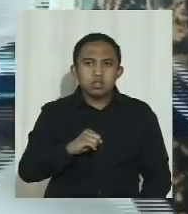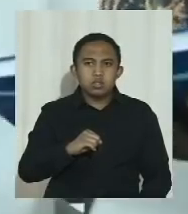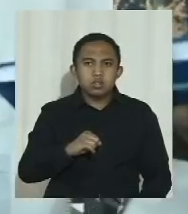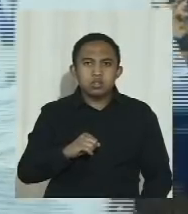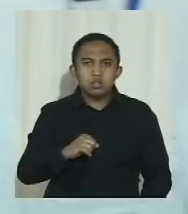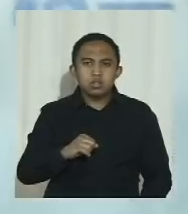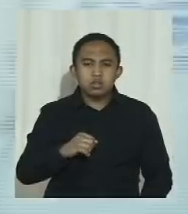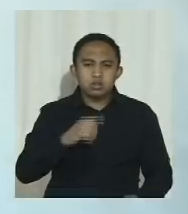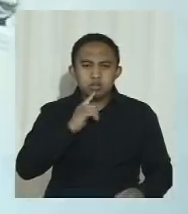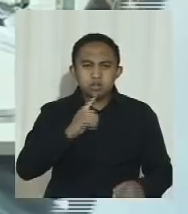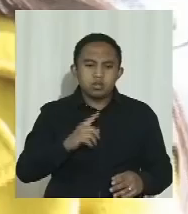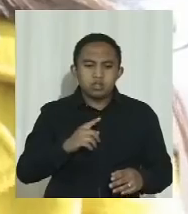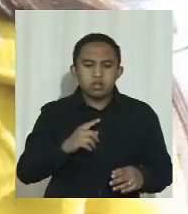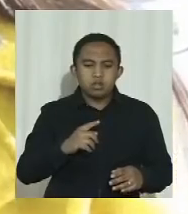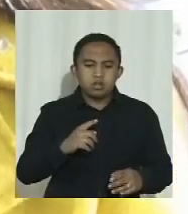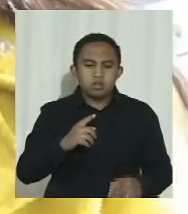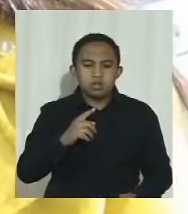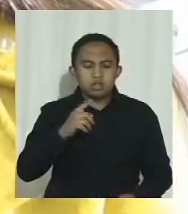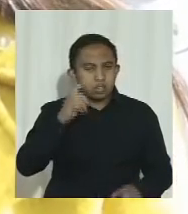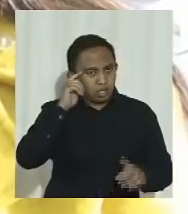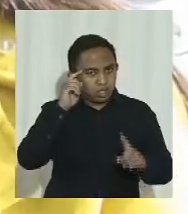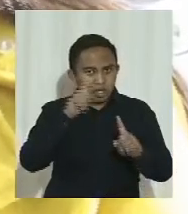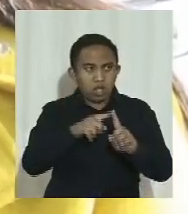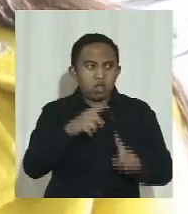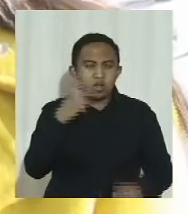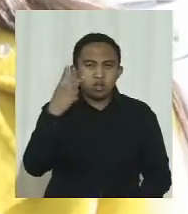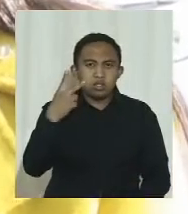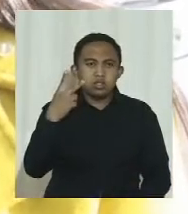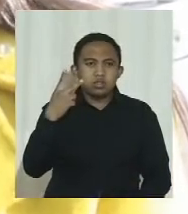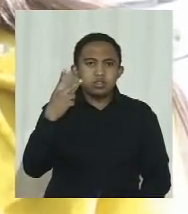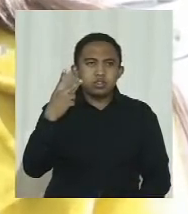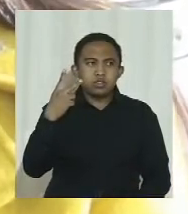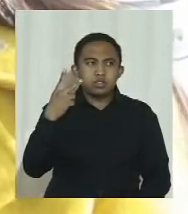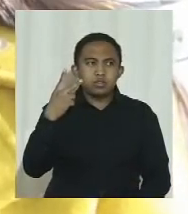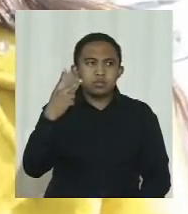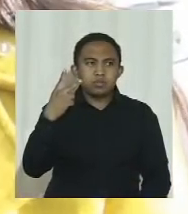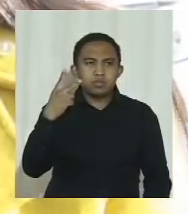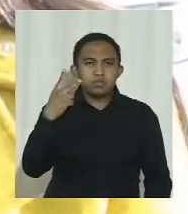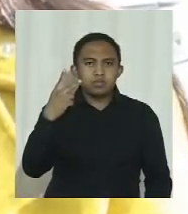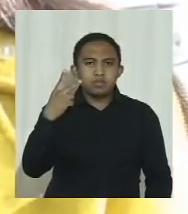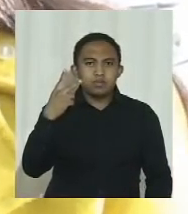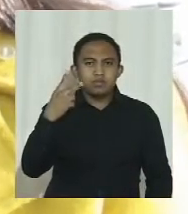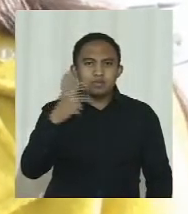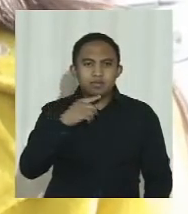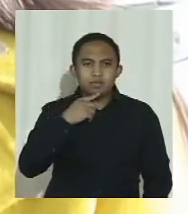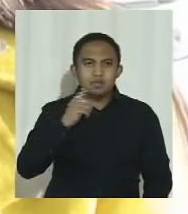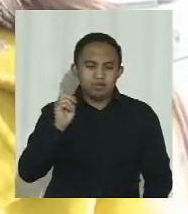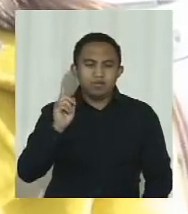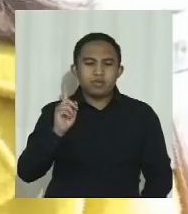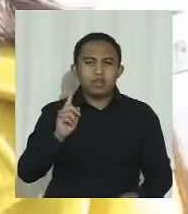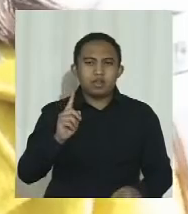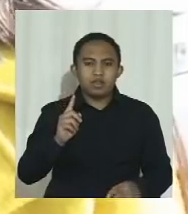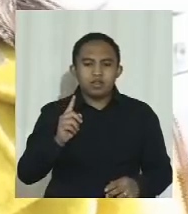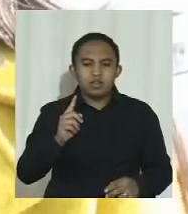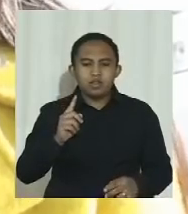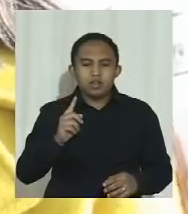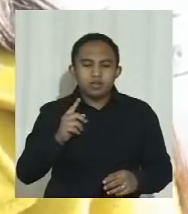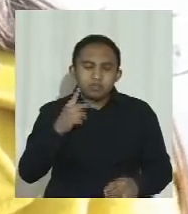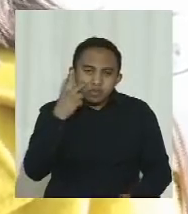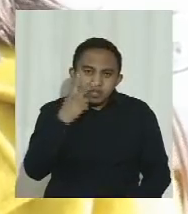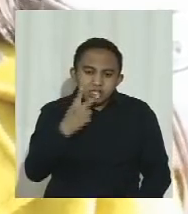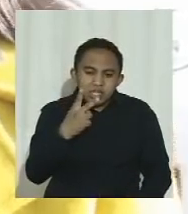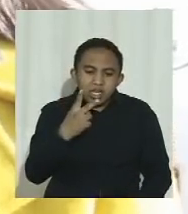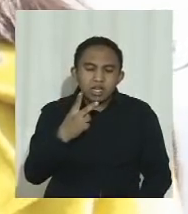tsiriana. Misy tanjona anankiroa moa izany no tena tanjon'ity fidinana io fotiny ity, dia ao anatin'izany ny